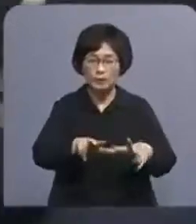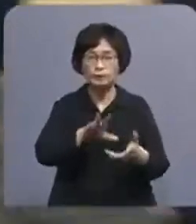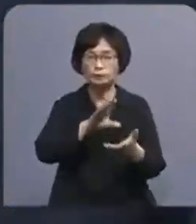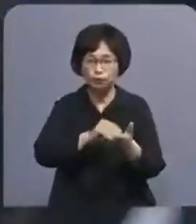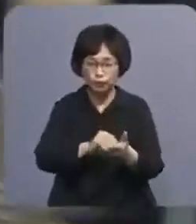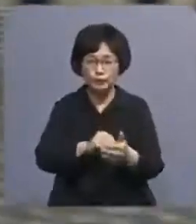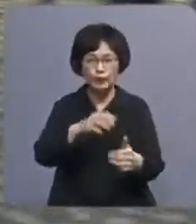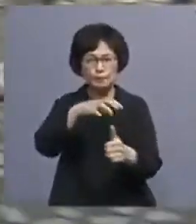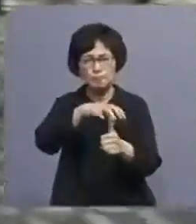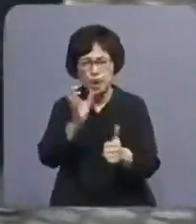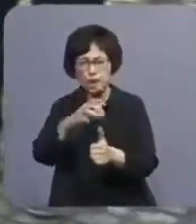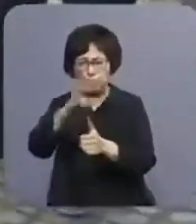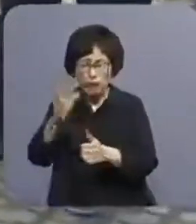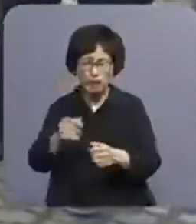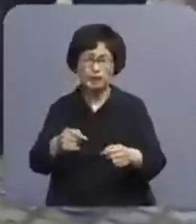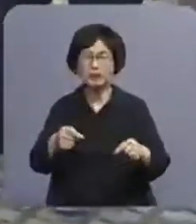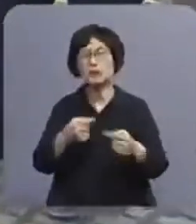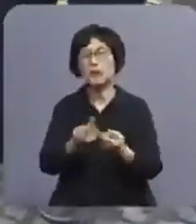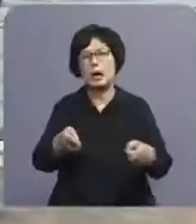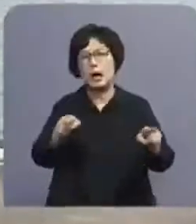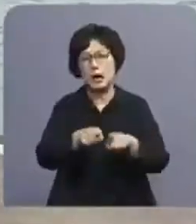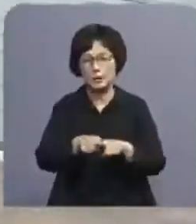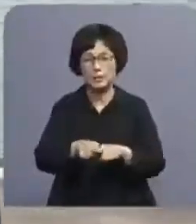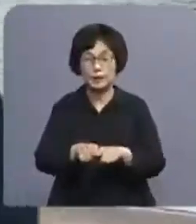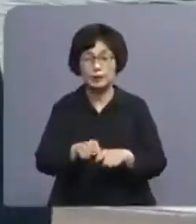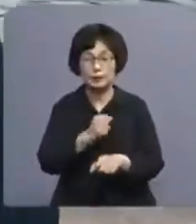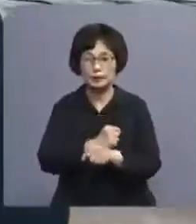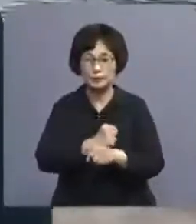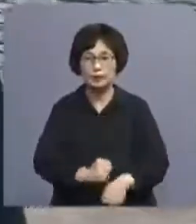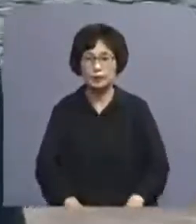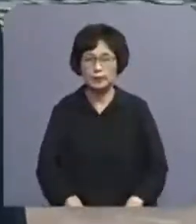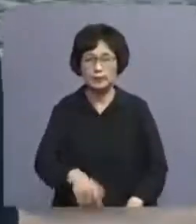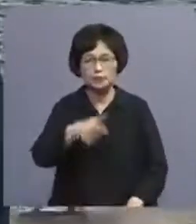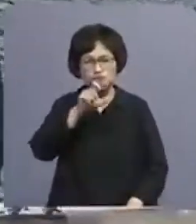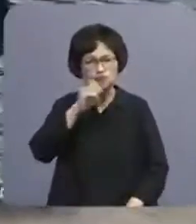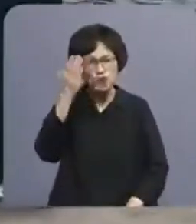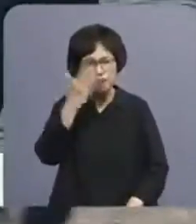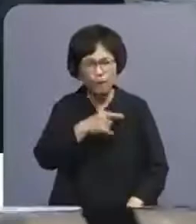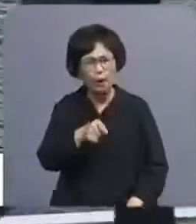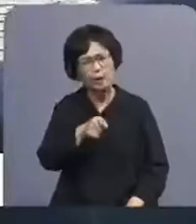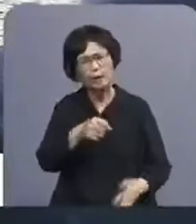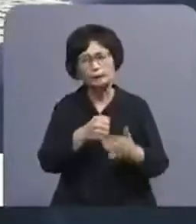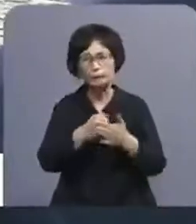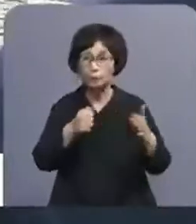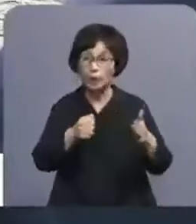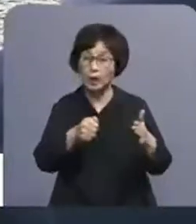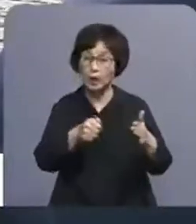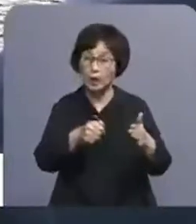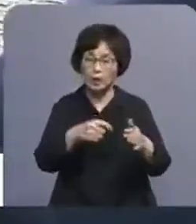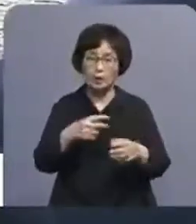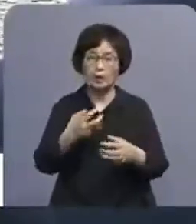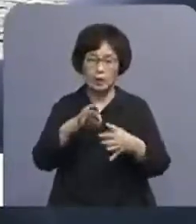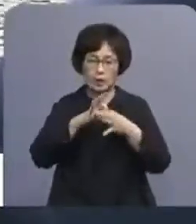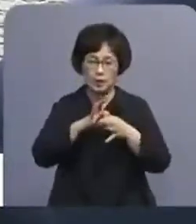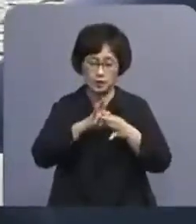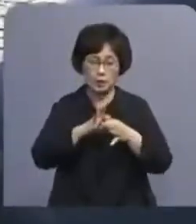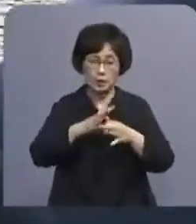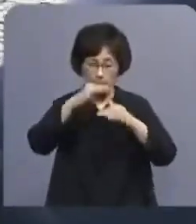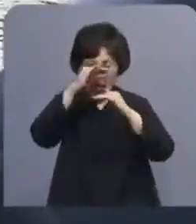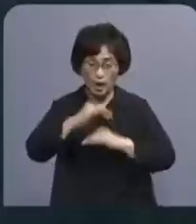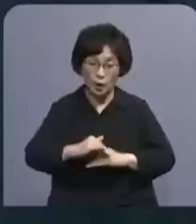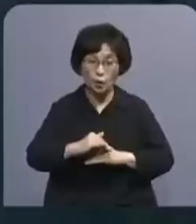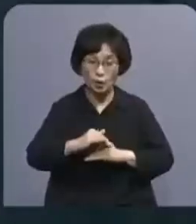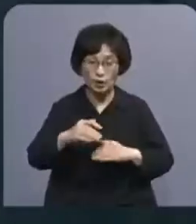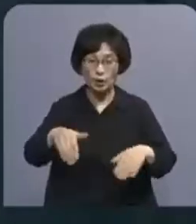규제개선에도 뜻을 모았습니다 하지만 최근 낙동강의의 수질에 대한 우려가 커지는 상황에서 관련 내용이 협약해서